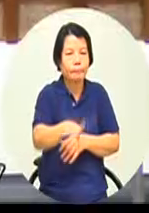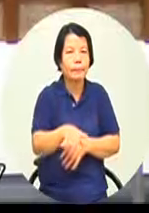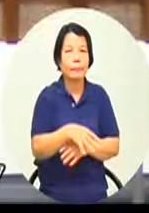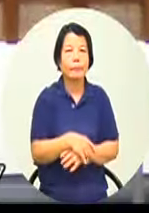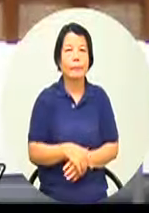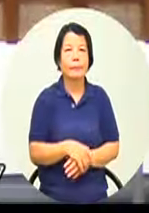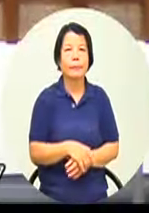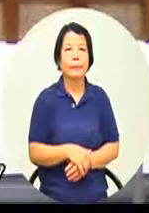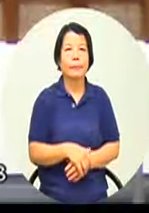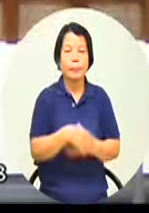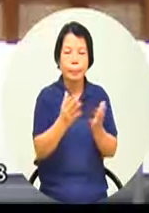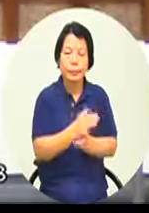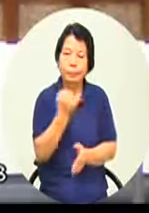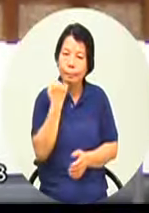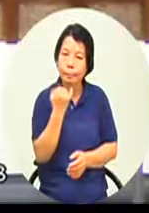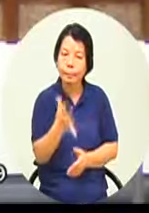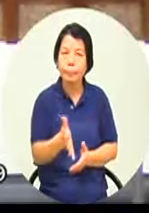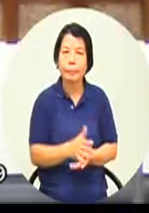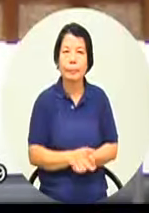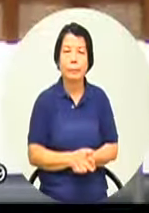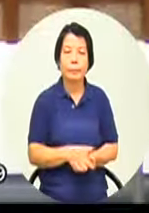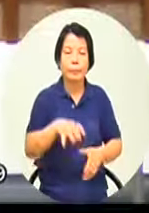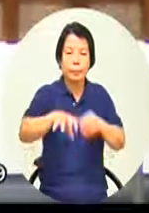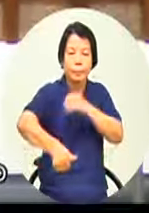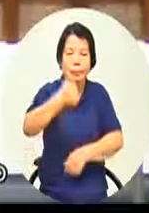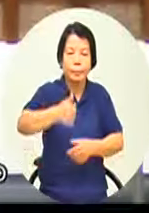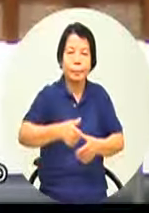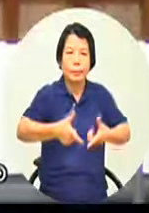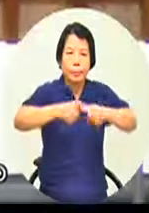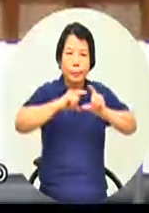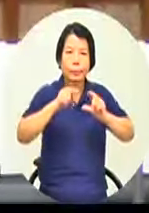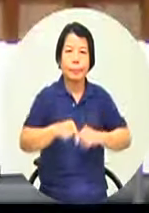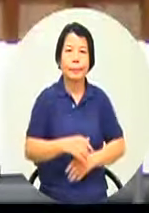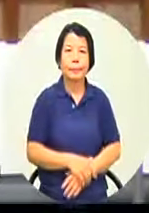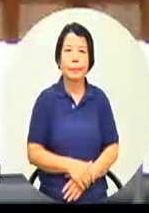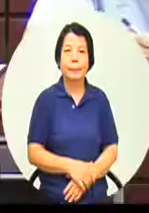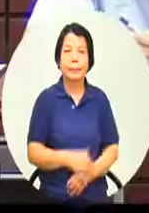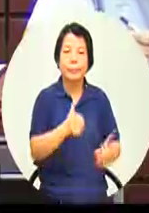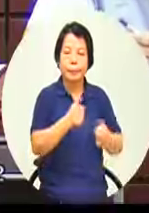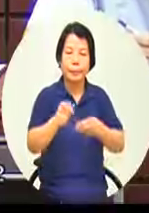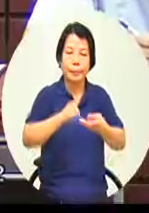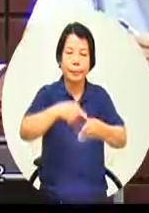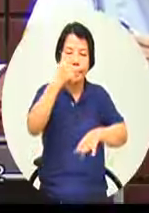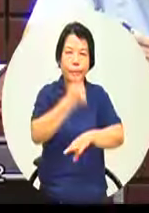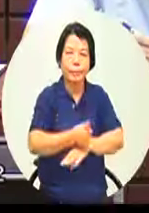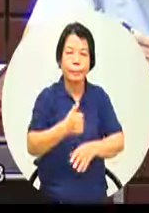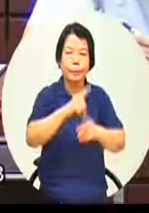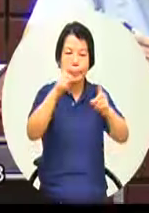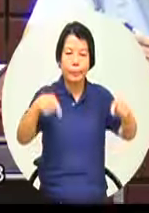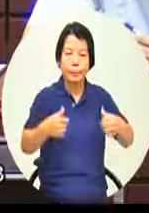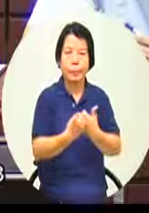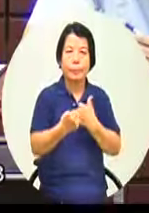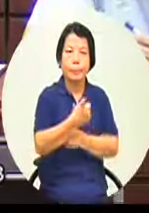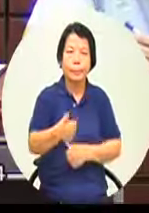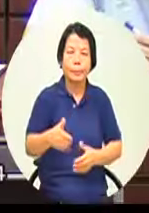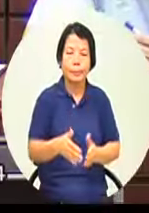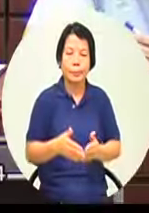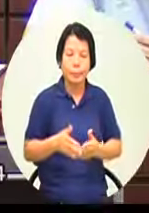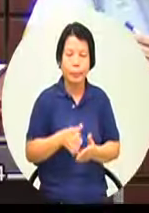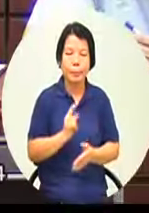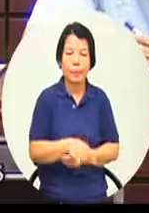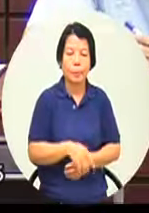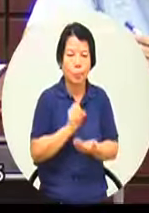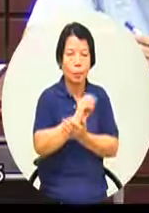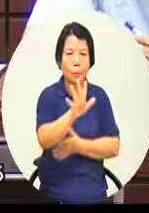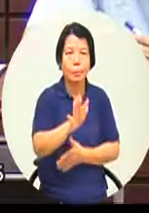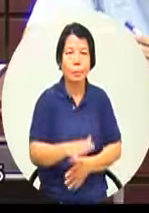这样的方式可行吗？那我请局长回答。 好，请局长答复。 好、哦，谢谢主席，谢谢周议员。在底下甲周议员